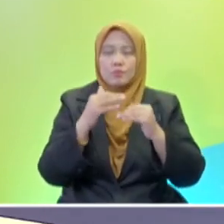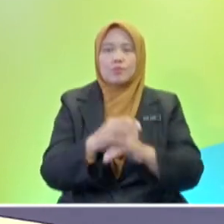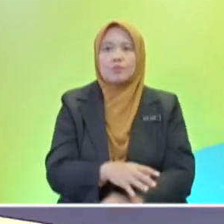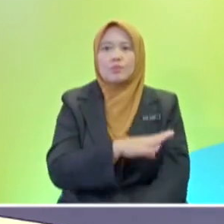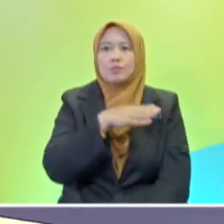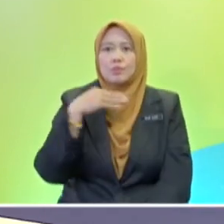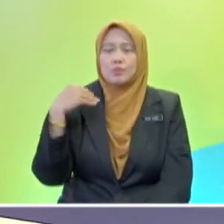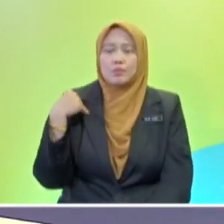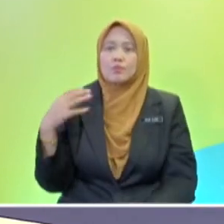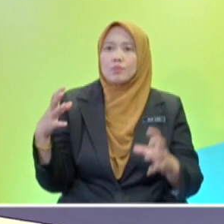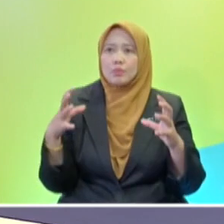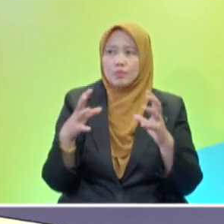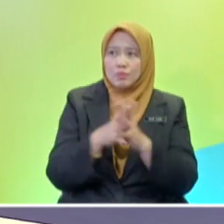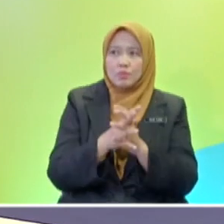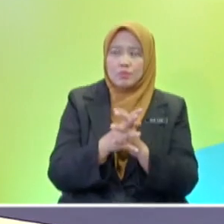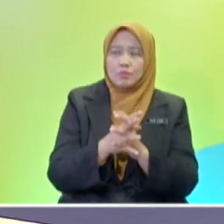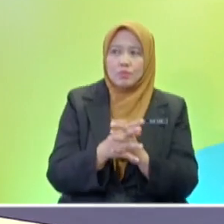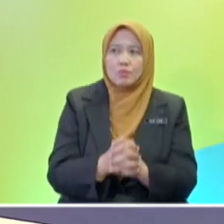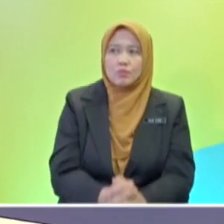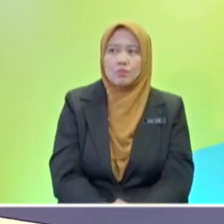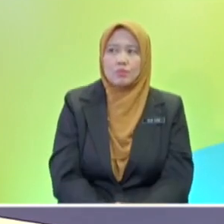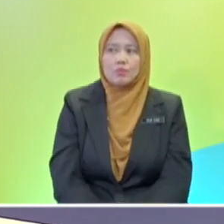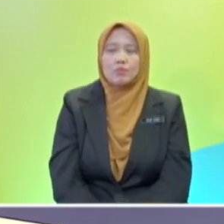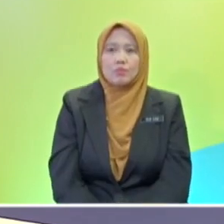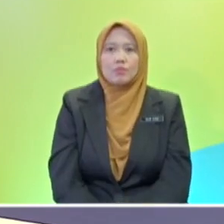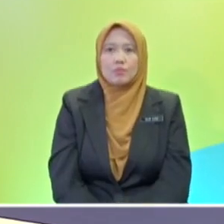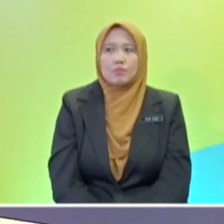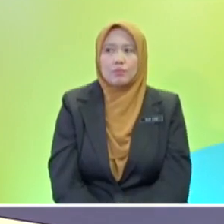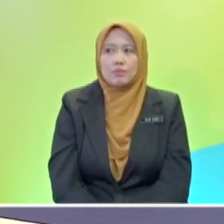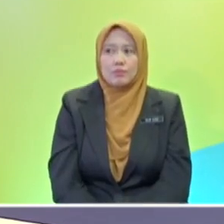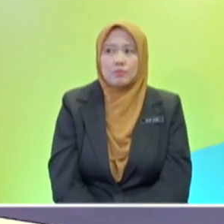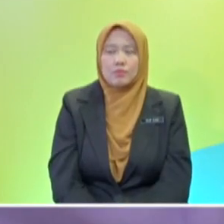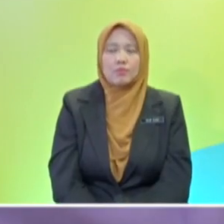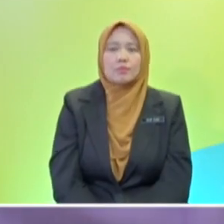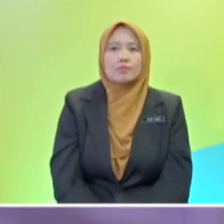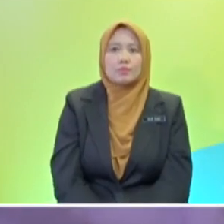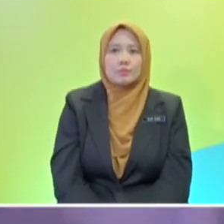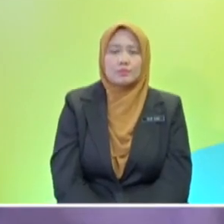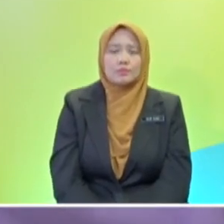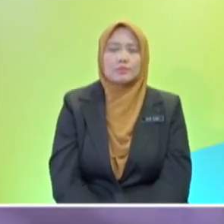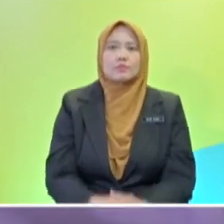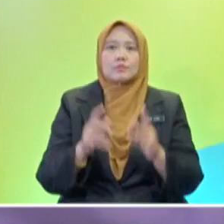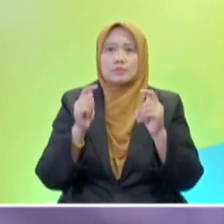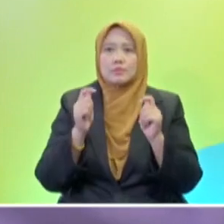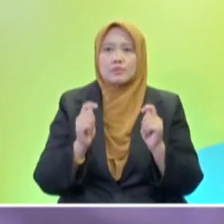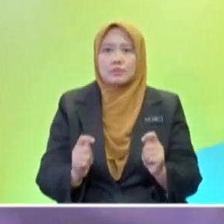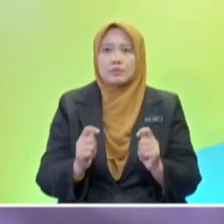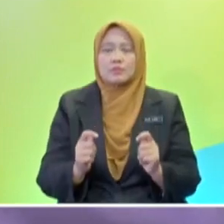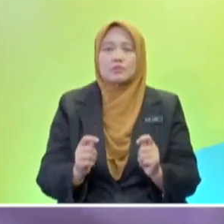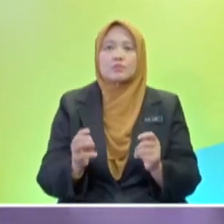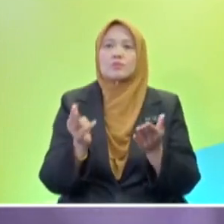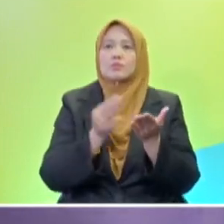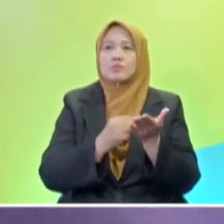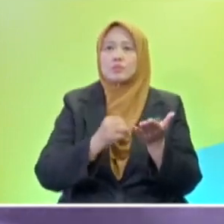63 ini ataupun bidang lah dengan teknik motif yang dihasilkan